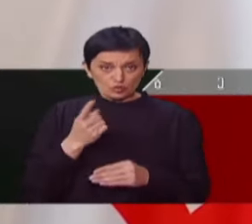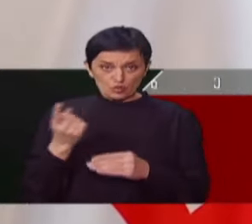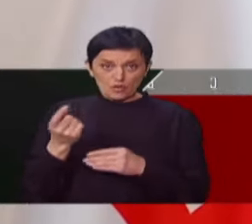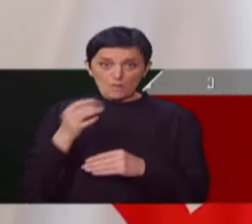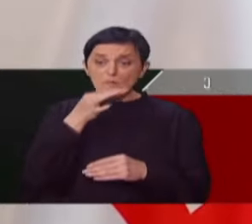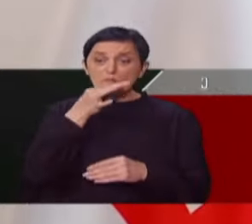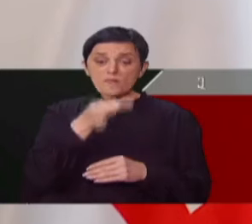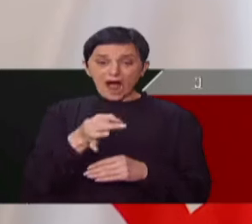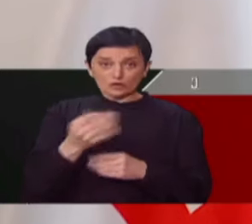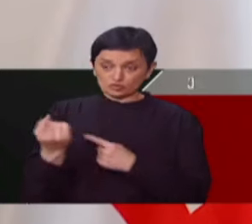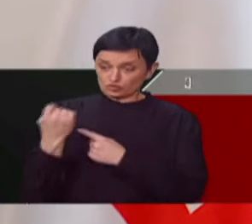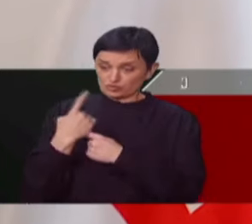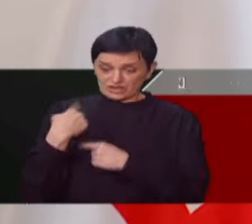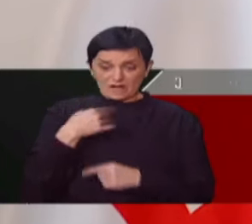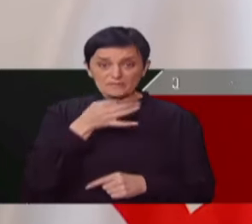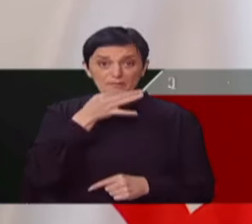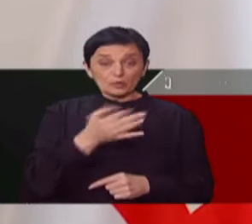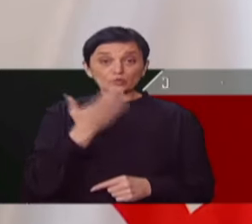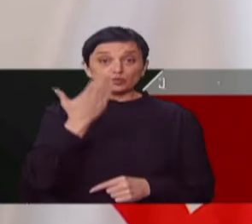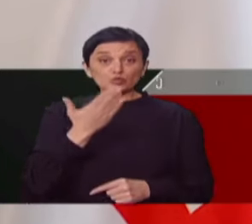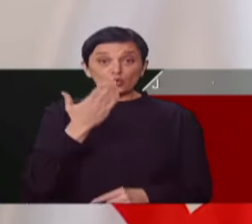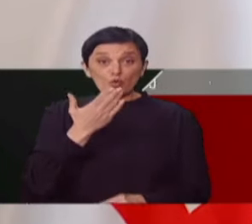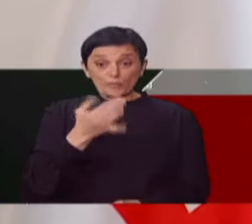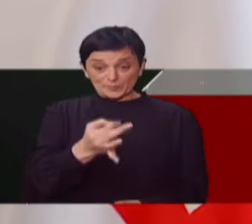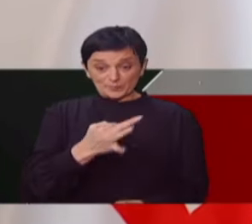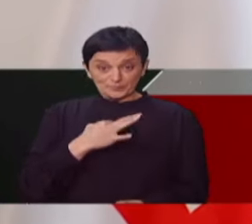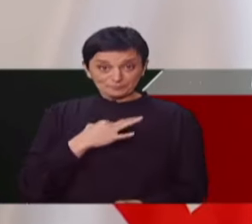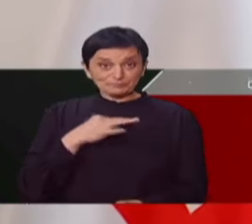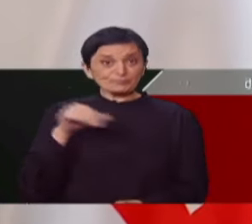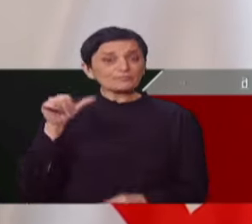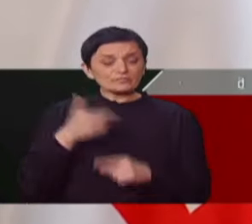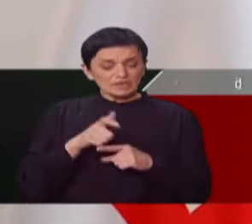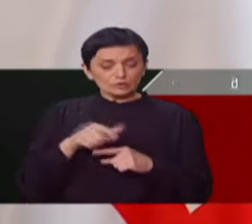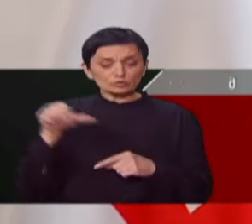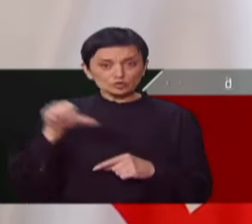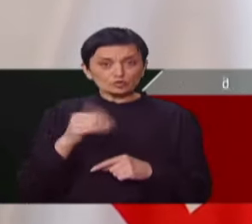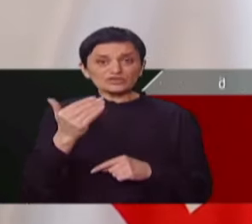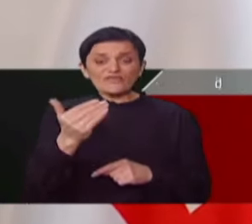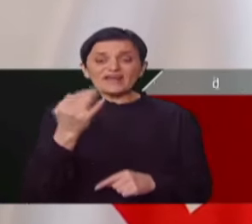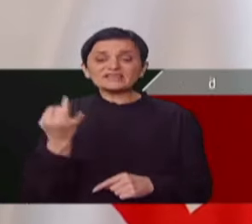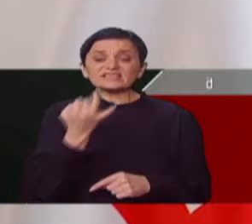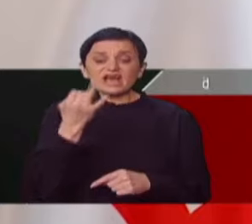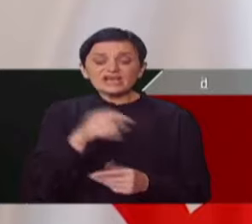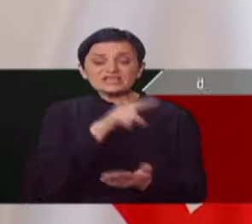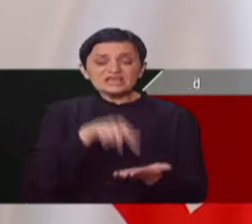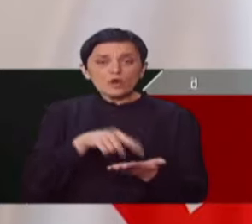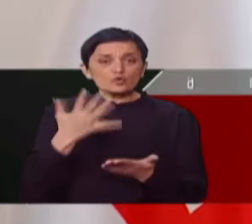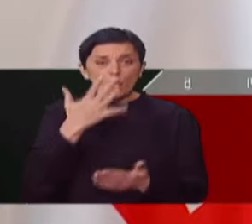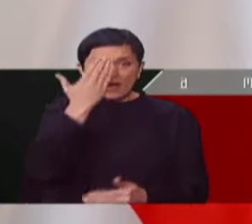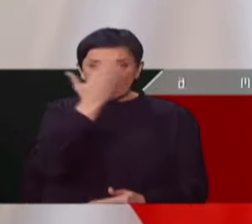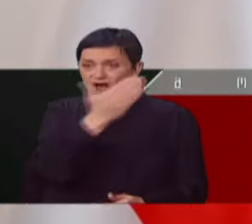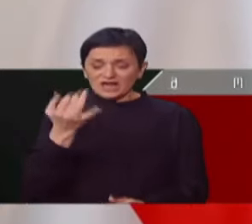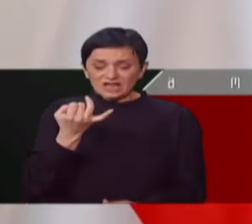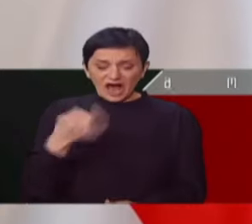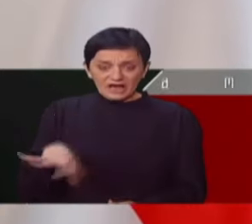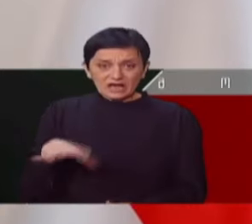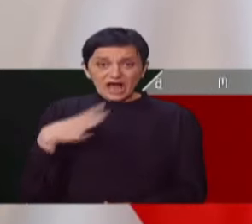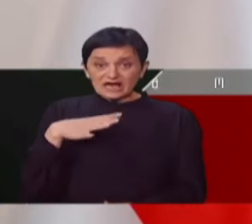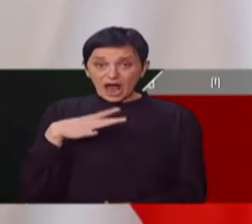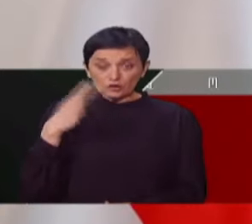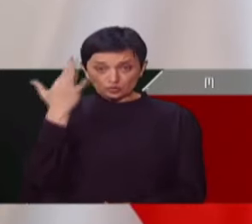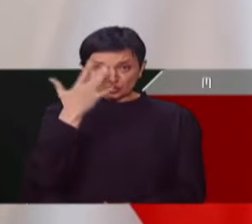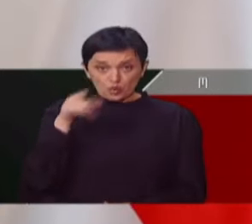Пасухи, Ту, Амазе, Пасух, Амазе, Пасух, Судия, Залияном, Тхойга интересов, Дисак и Тхиромолиц, Халсара интересов. Хартулма от